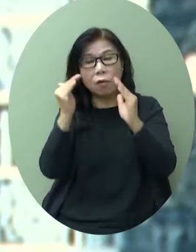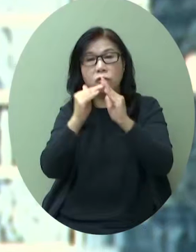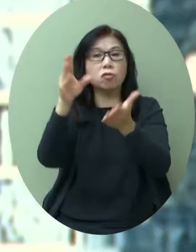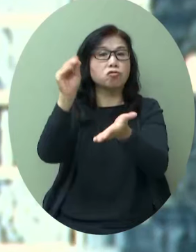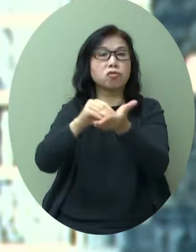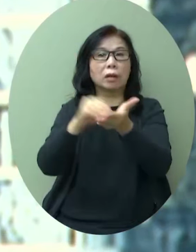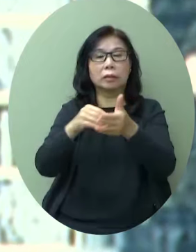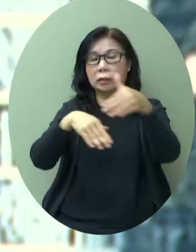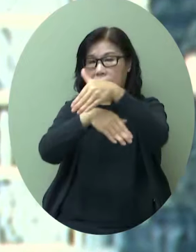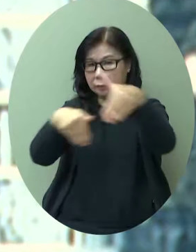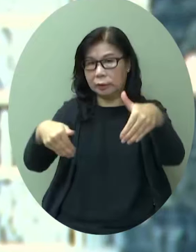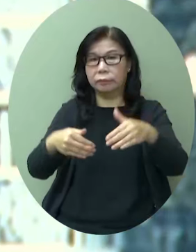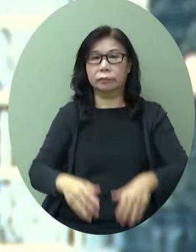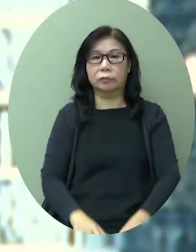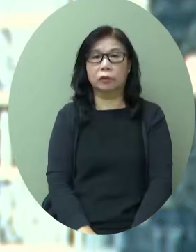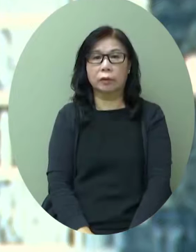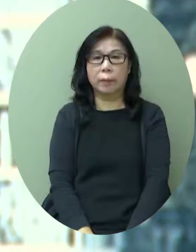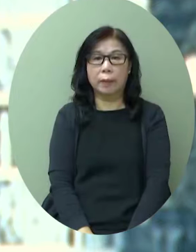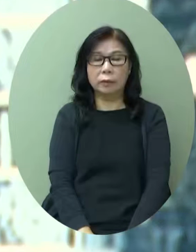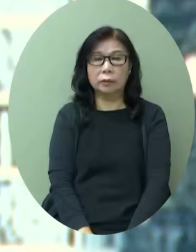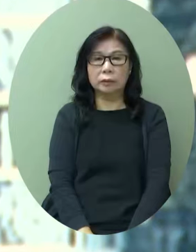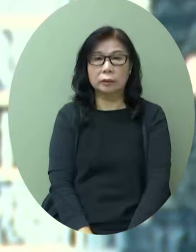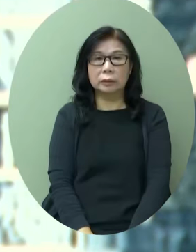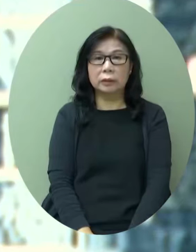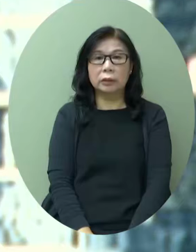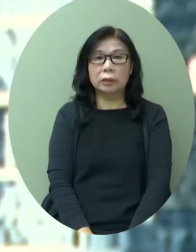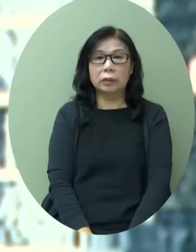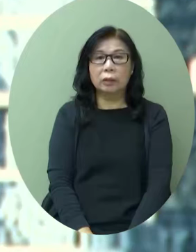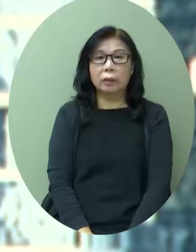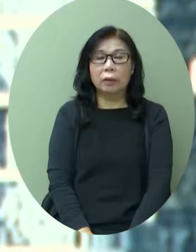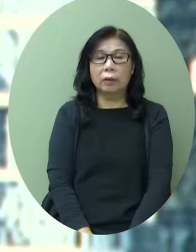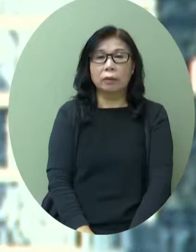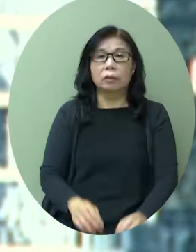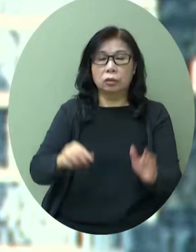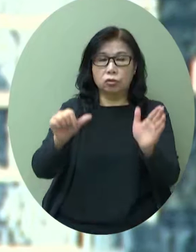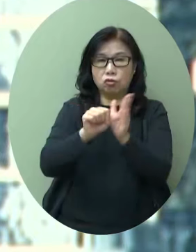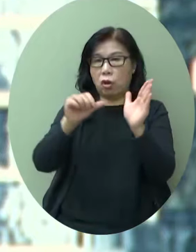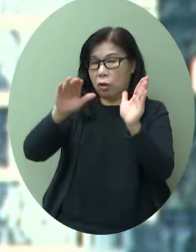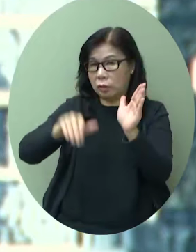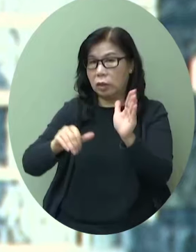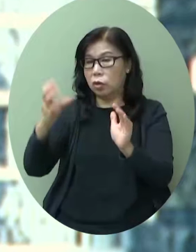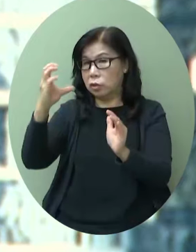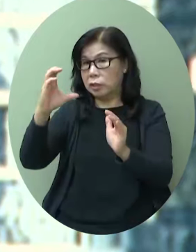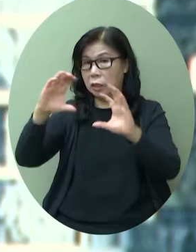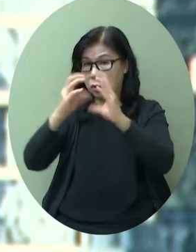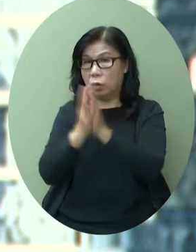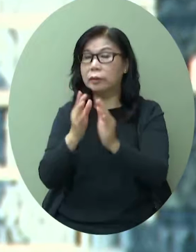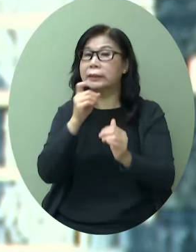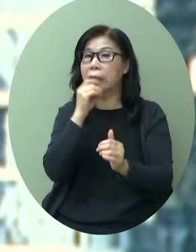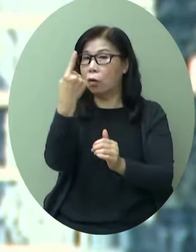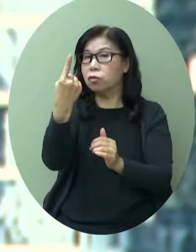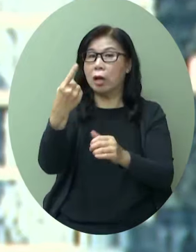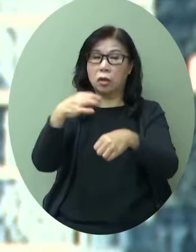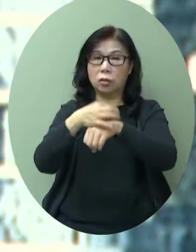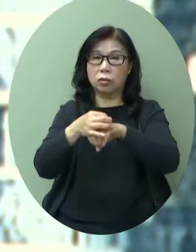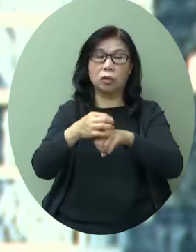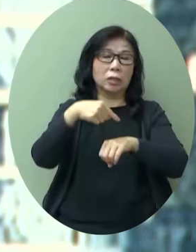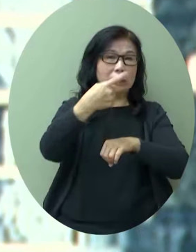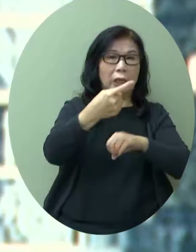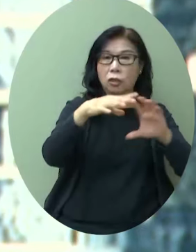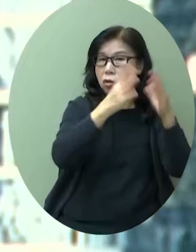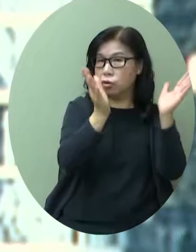酒店嘅檢疫期。即係話咧，除咗喺即係最低風險嘅 Group C 而家得一個國家嘅啫，其他